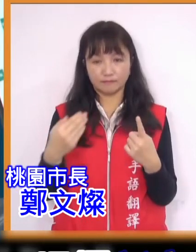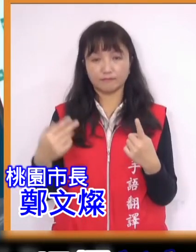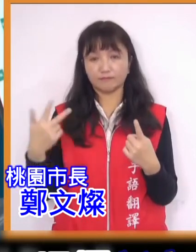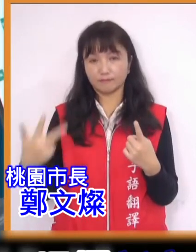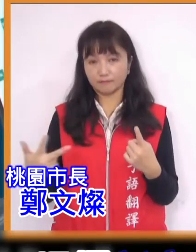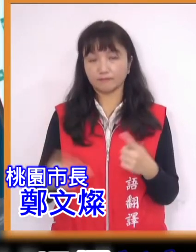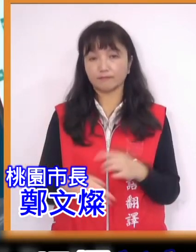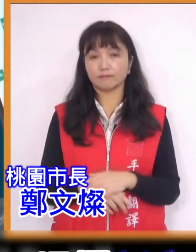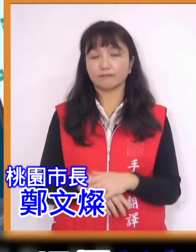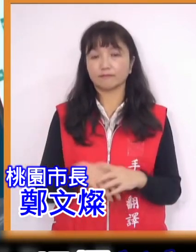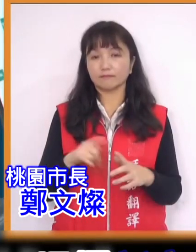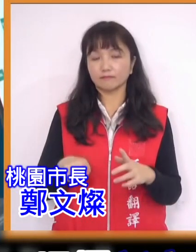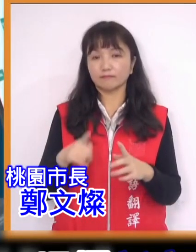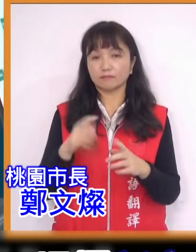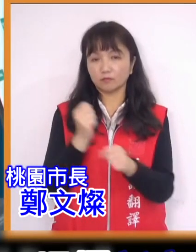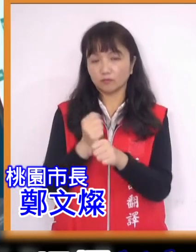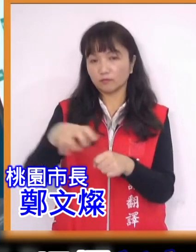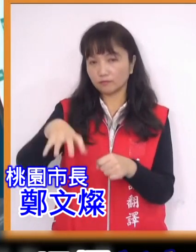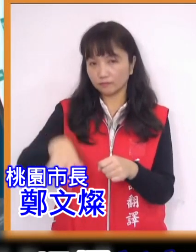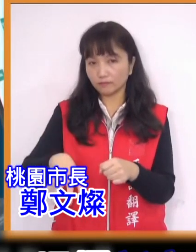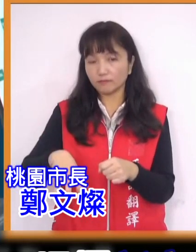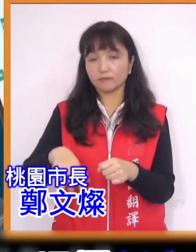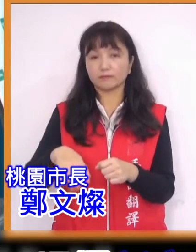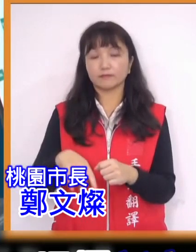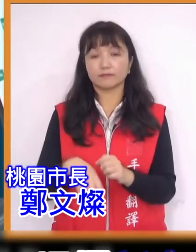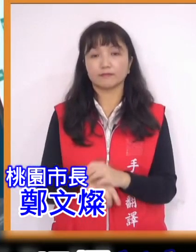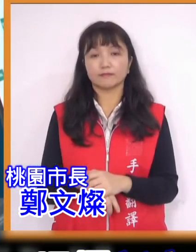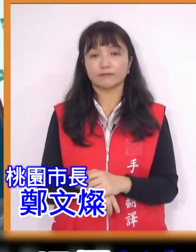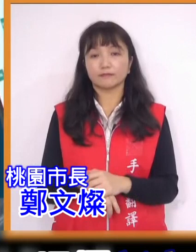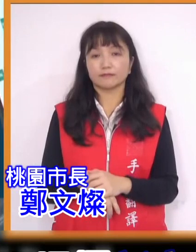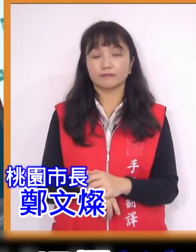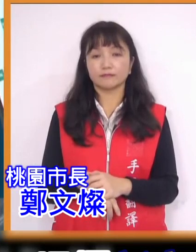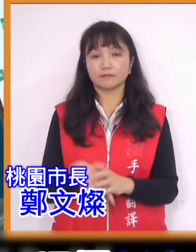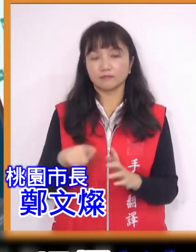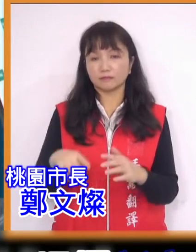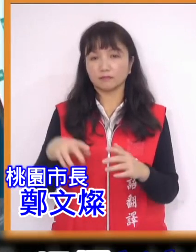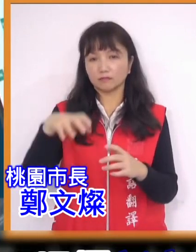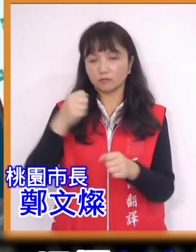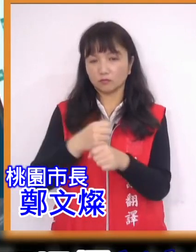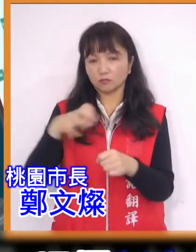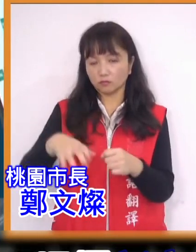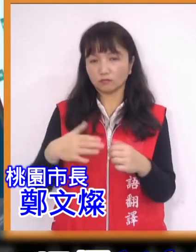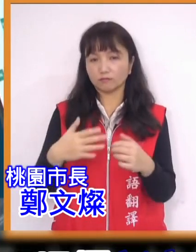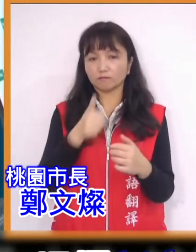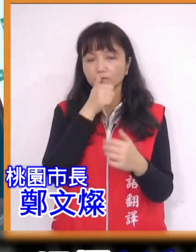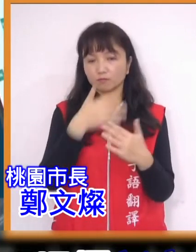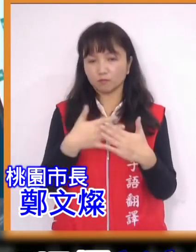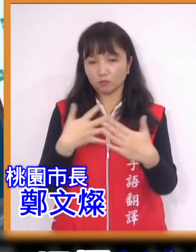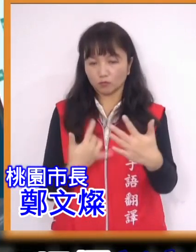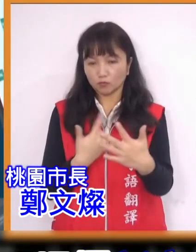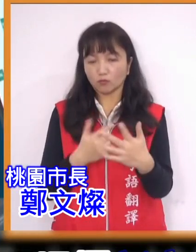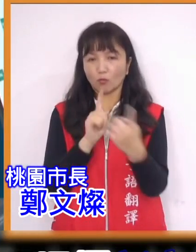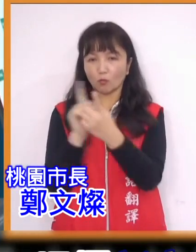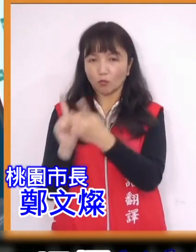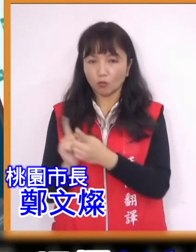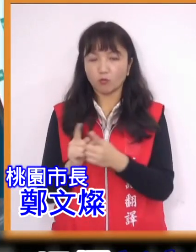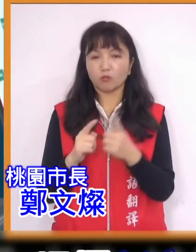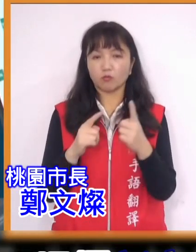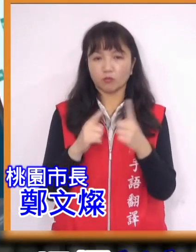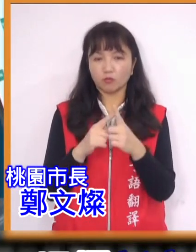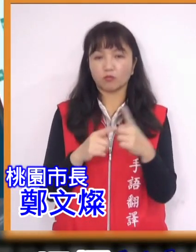17997，哦，他的职场的这个居隔的范围，哦，职场有接触者，哦，这